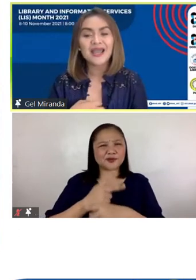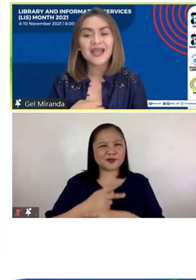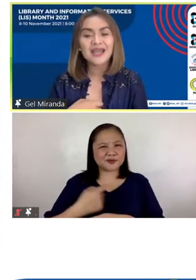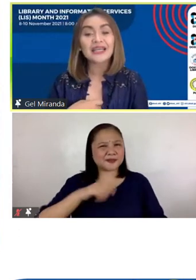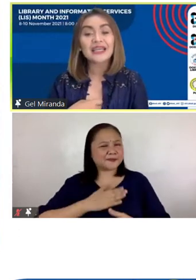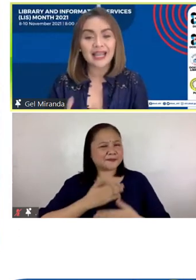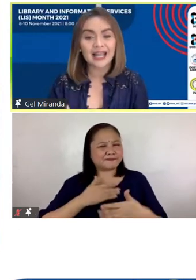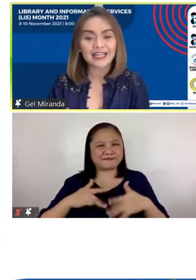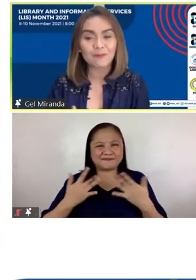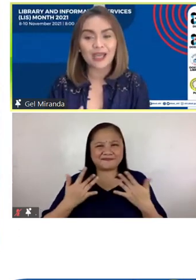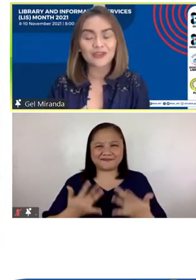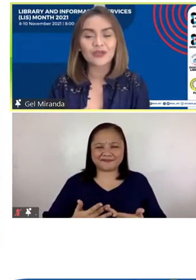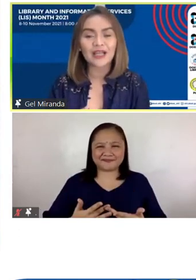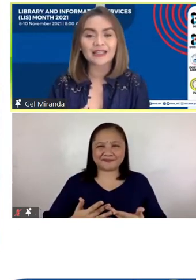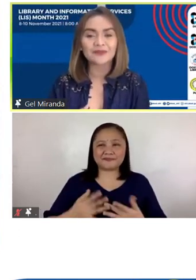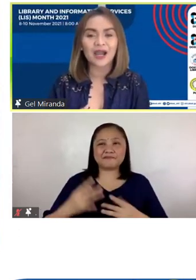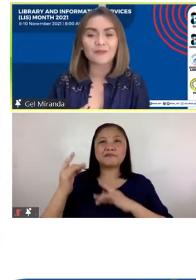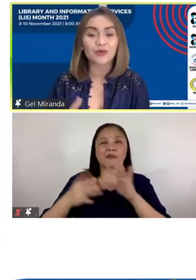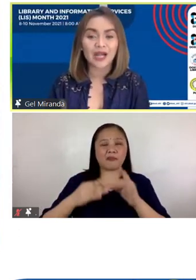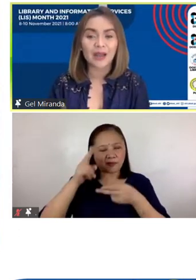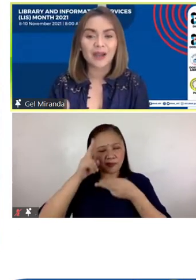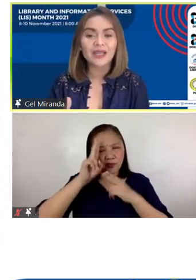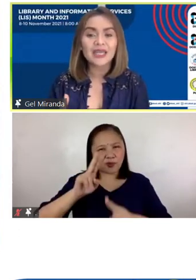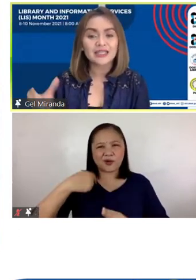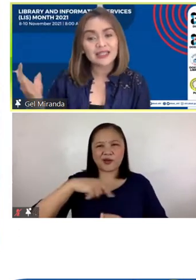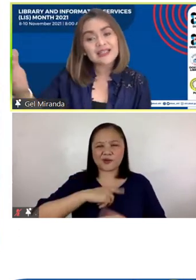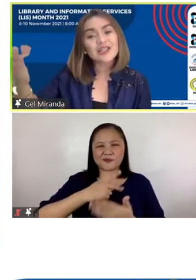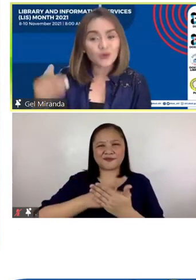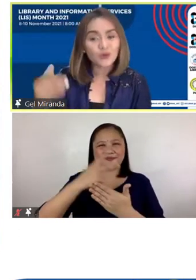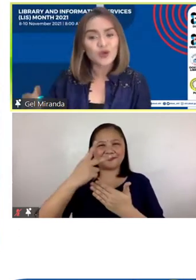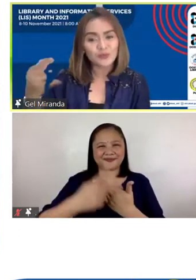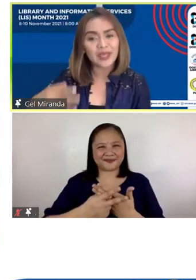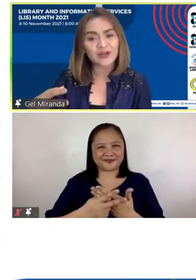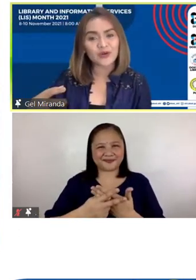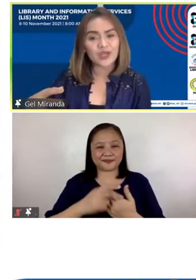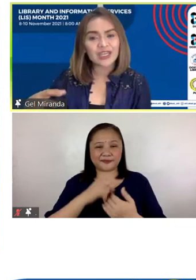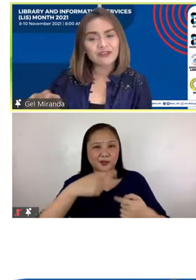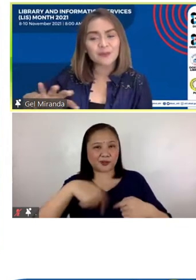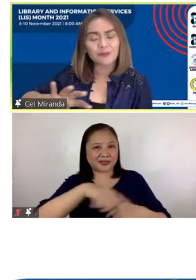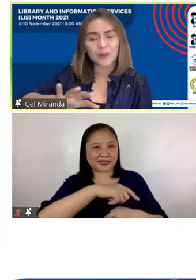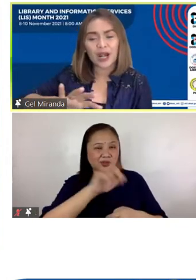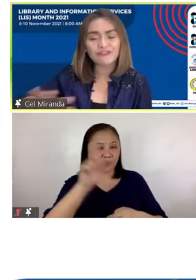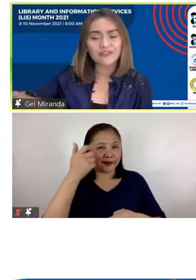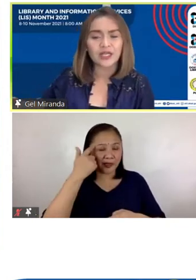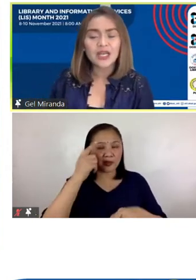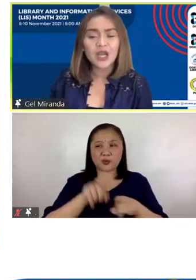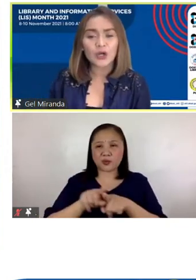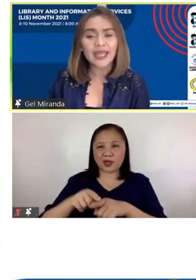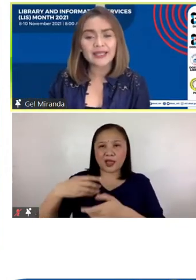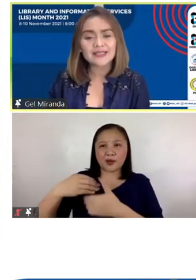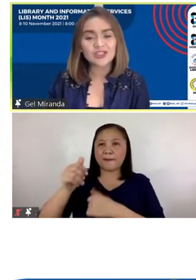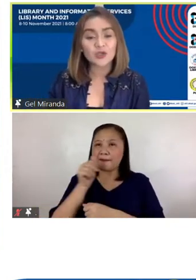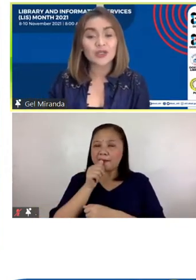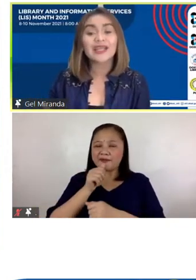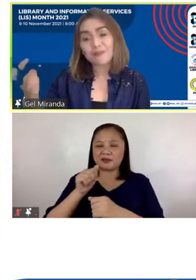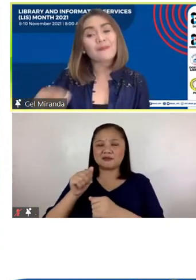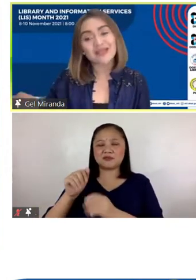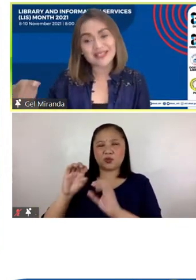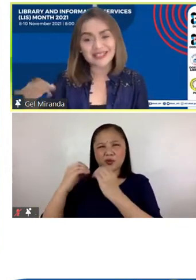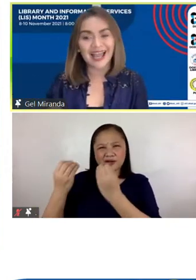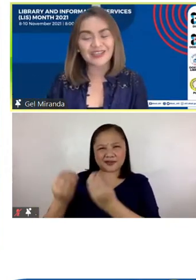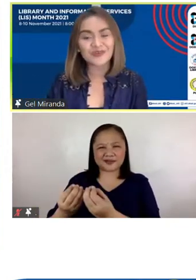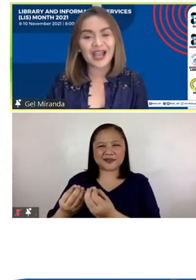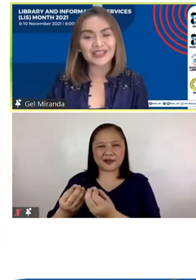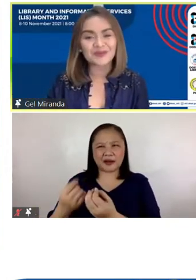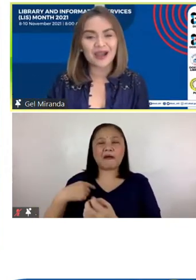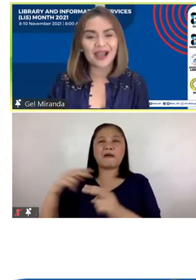na nakikilala naman yung ating mga programa. Hindi lang sa loob ng gobyerno, even the private organization ay